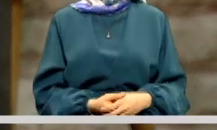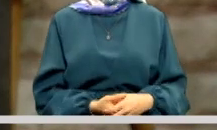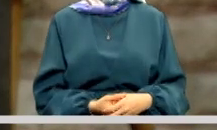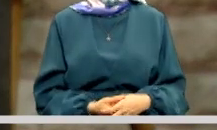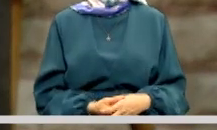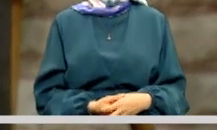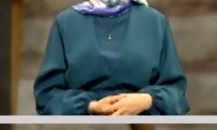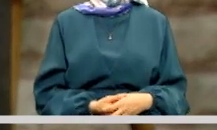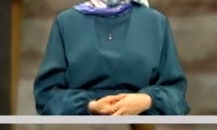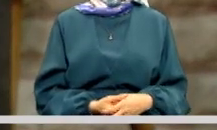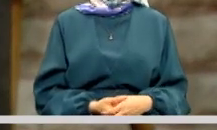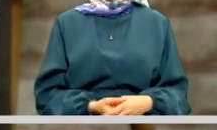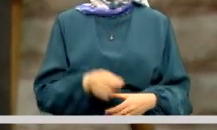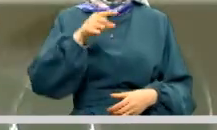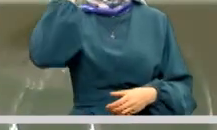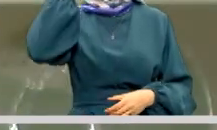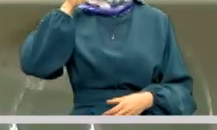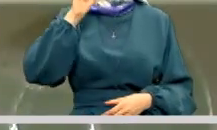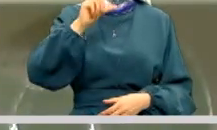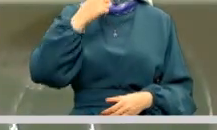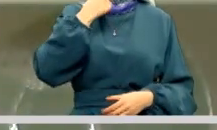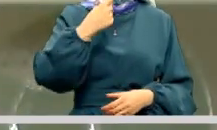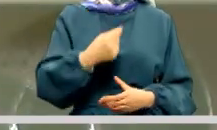durumu da kaçırmamamız gerekiyor